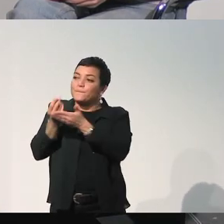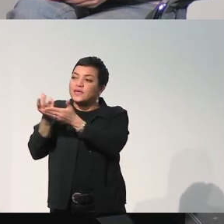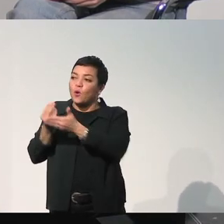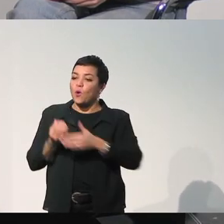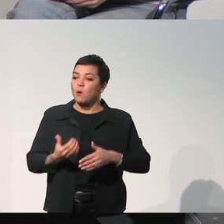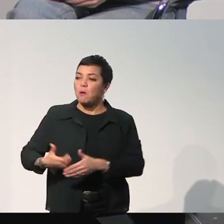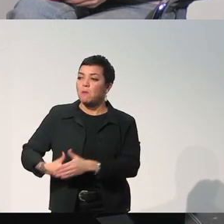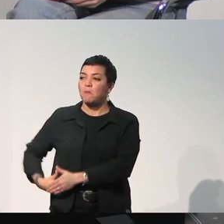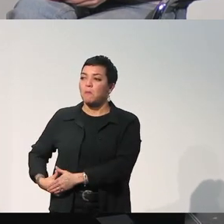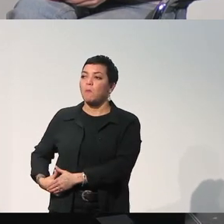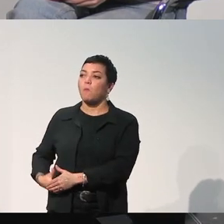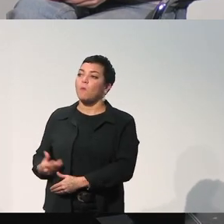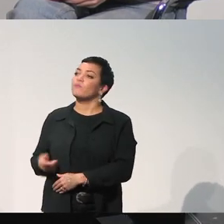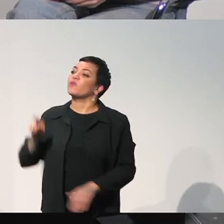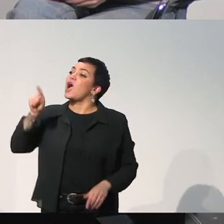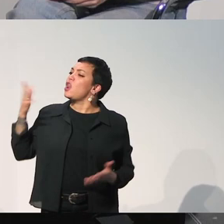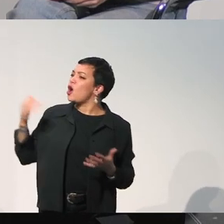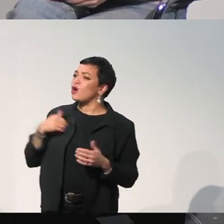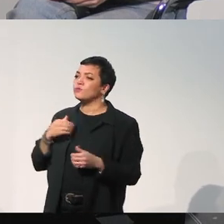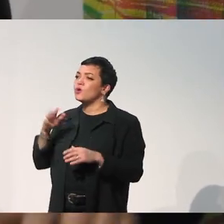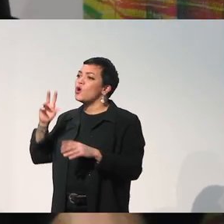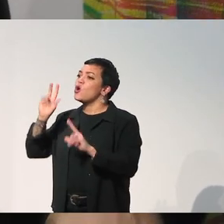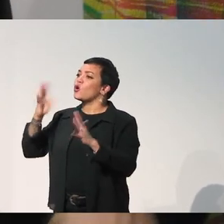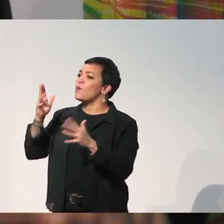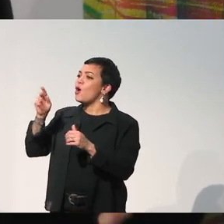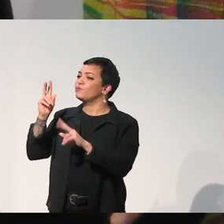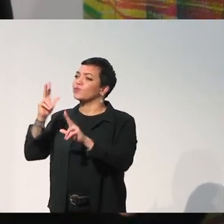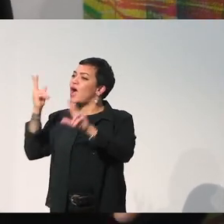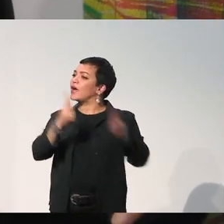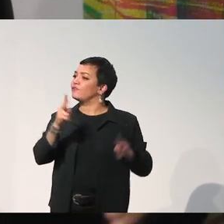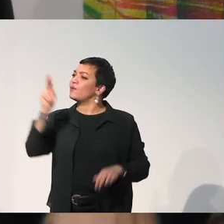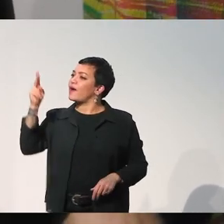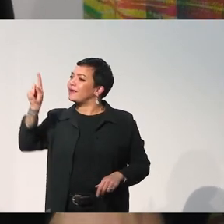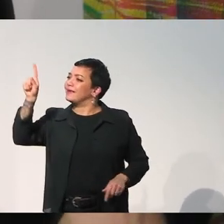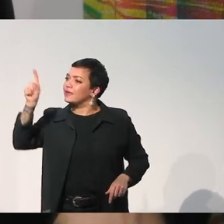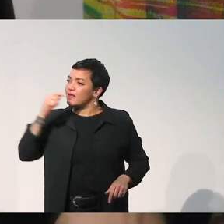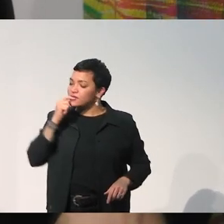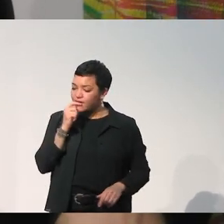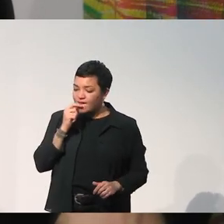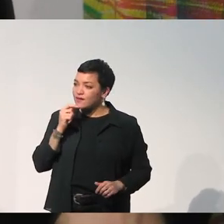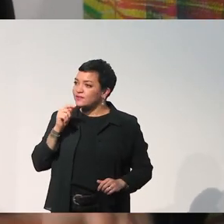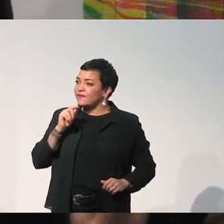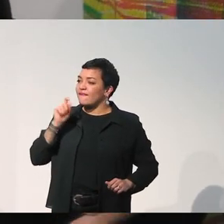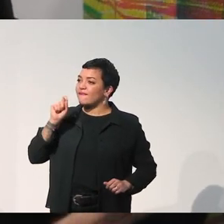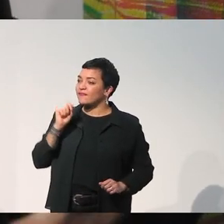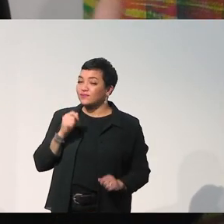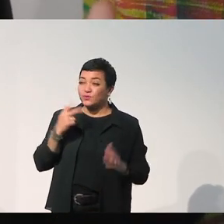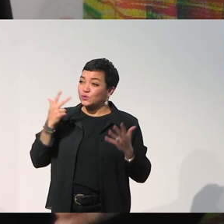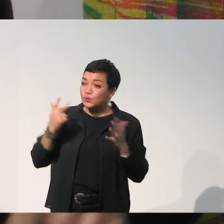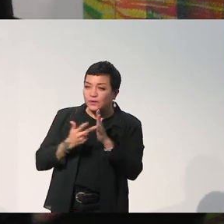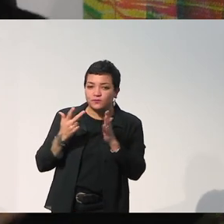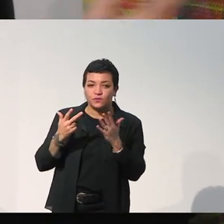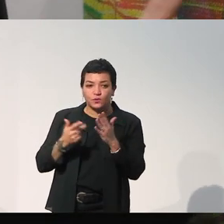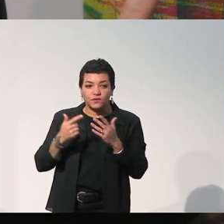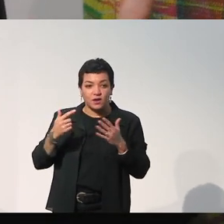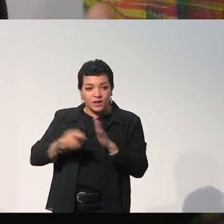question très simple, hein. Comment êtes-vous arrivé à Paris? Et c'était impossible, j'ai dû aller 8-9 fois, avant d'oser et de le faire. Et